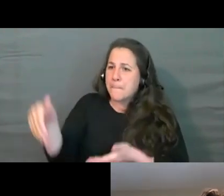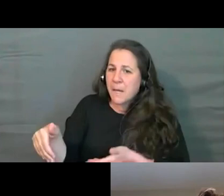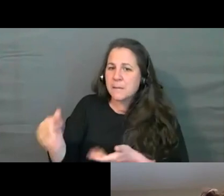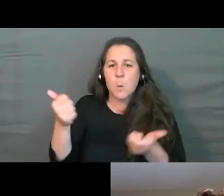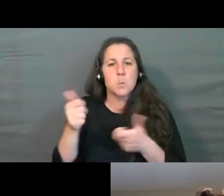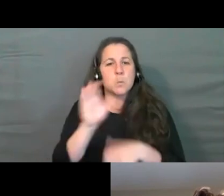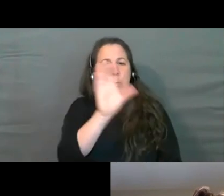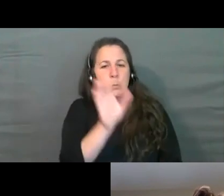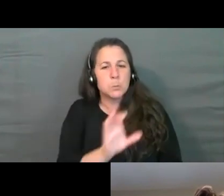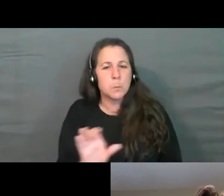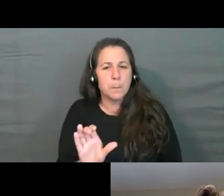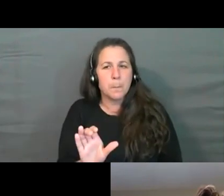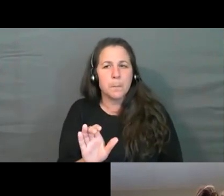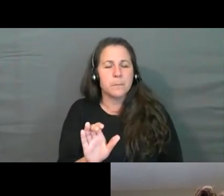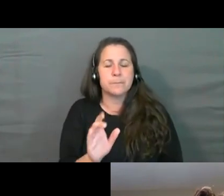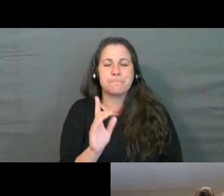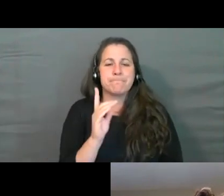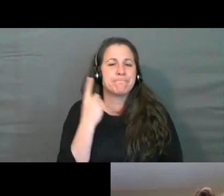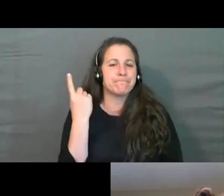Zoom, il va y avoir quand même...